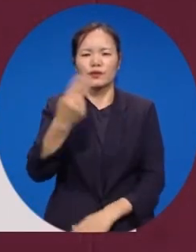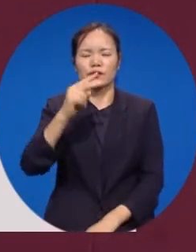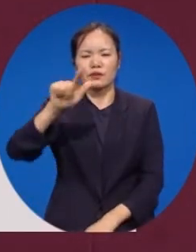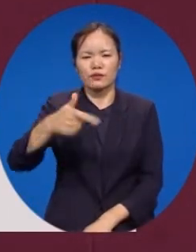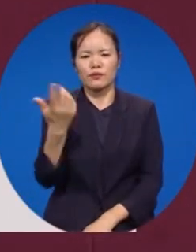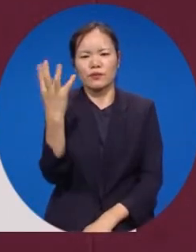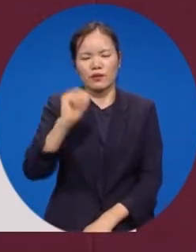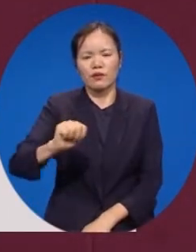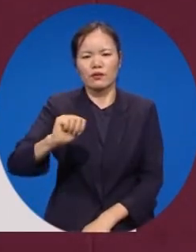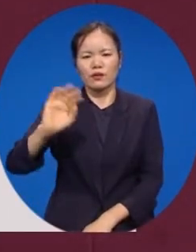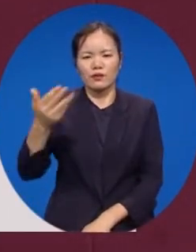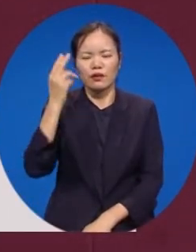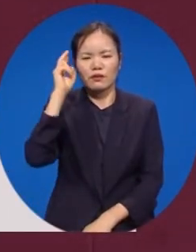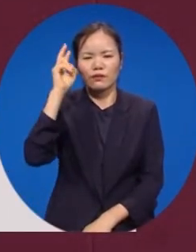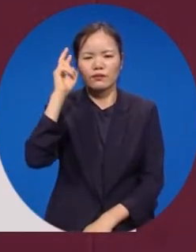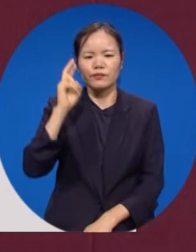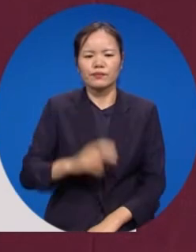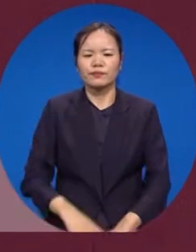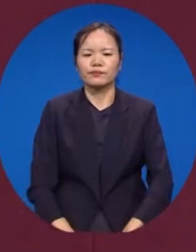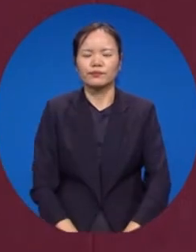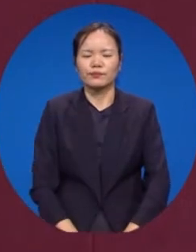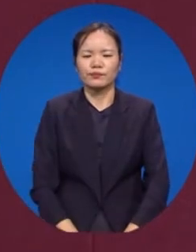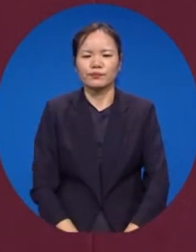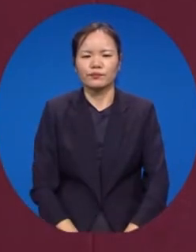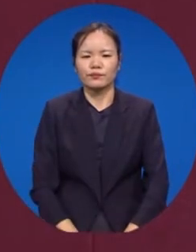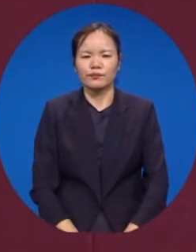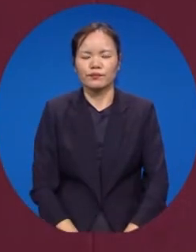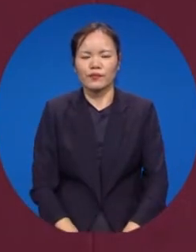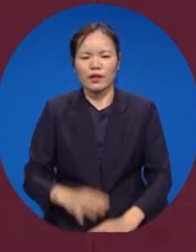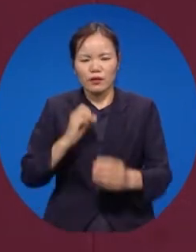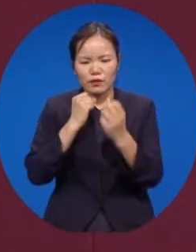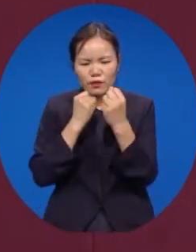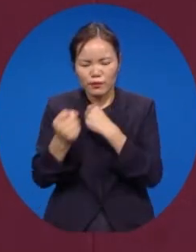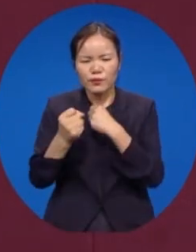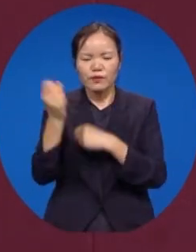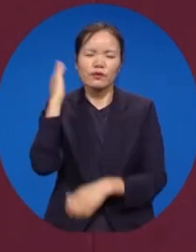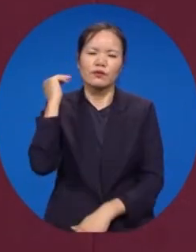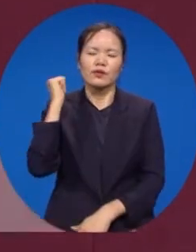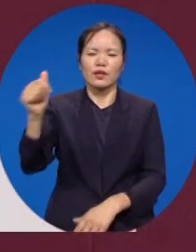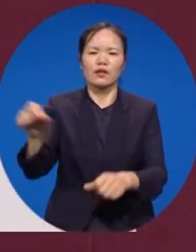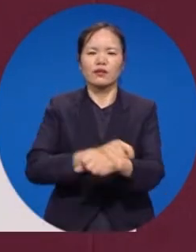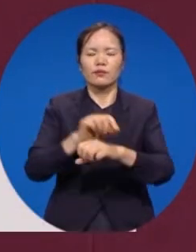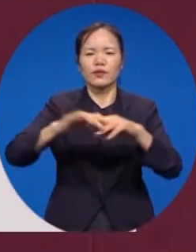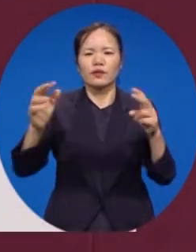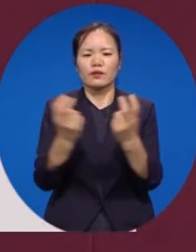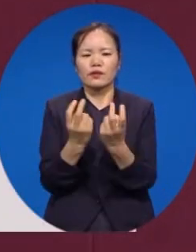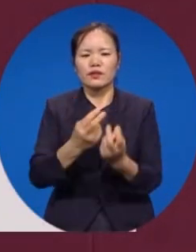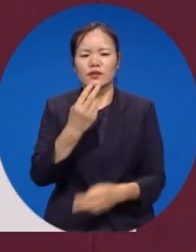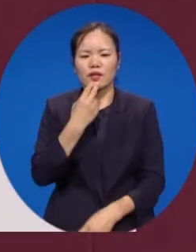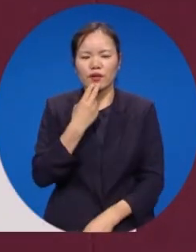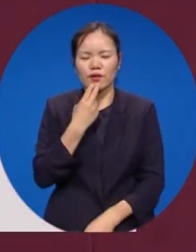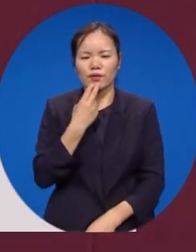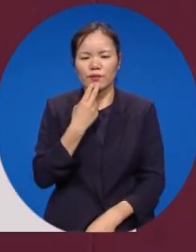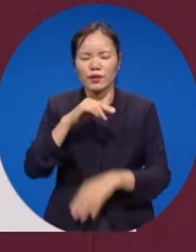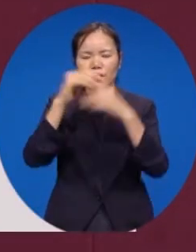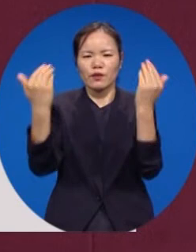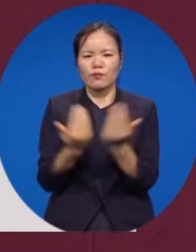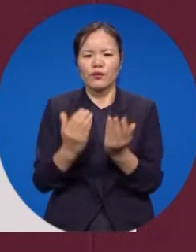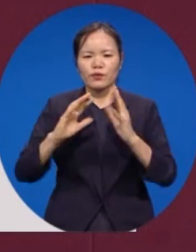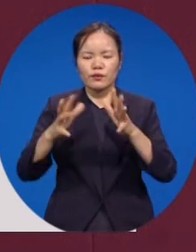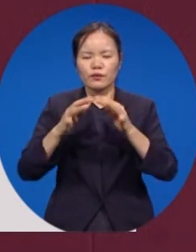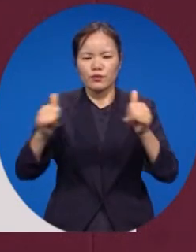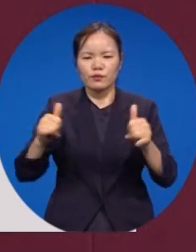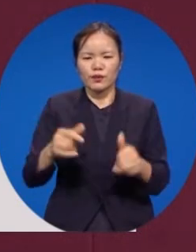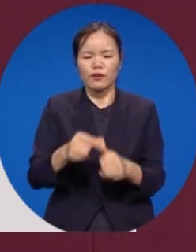2600억 원에 이를 것으로 추산되고 있습니다. 그런데도 대통령은 별다른 대책 없이 전 국민